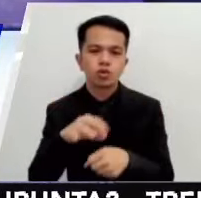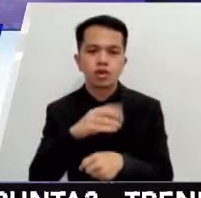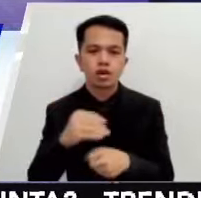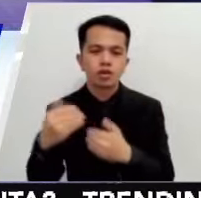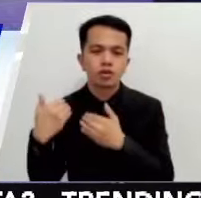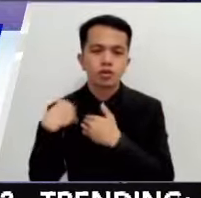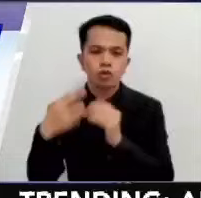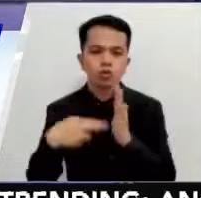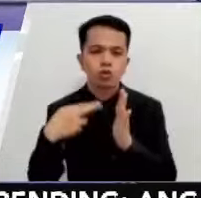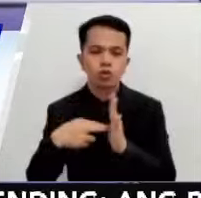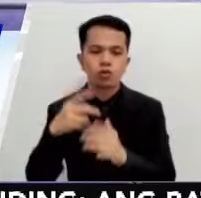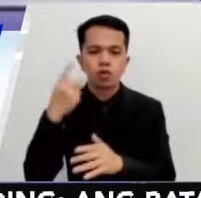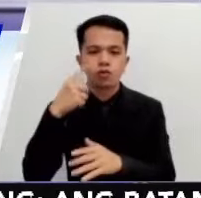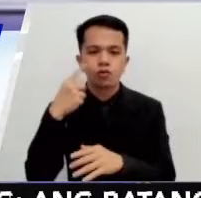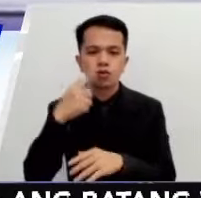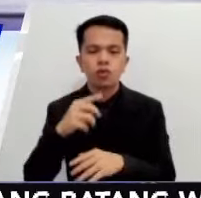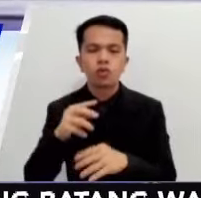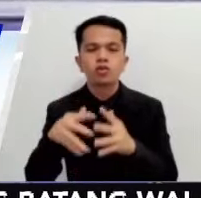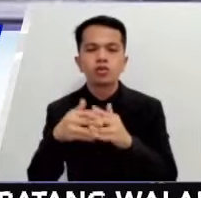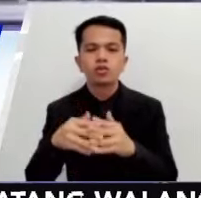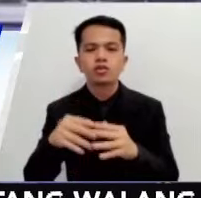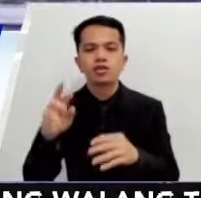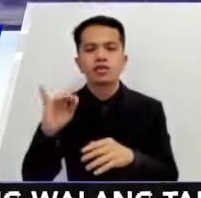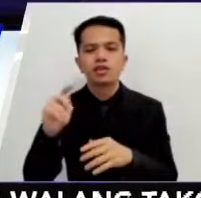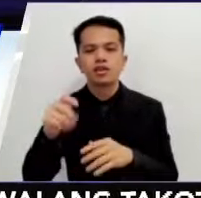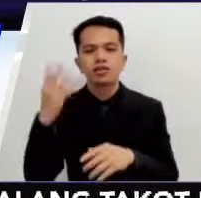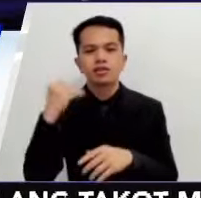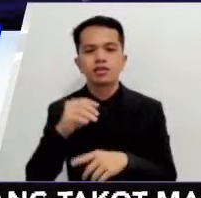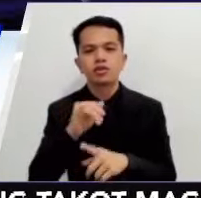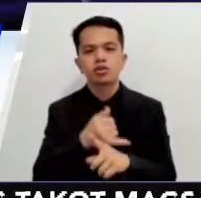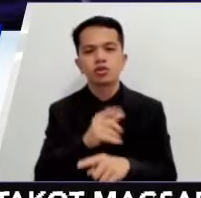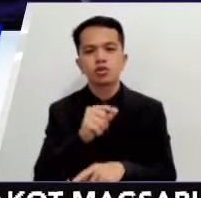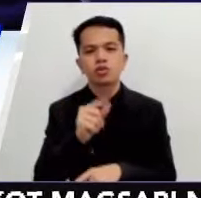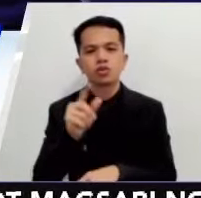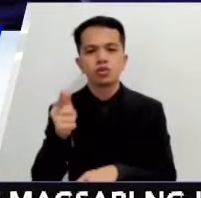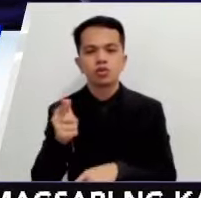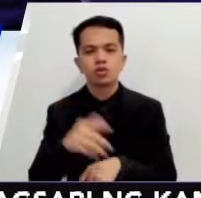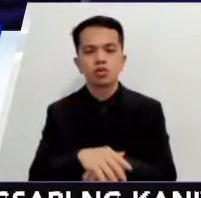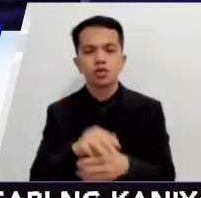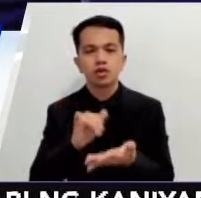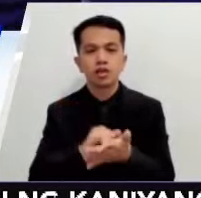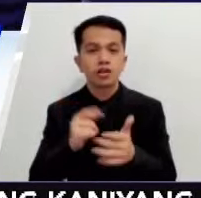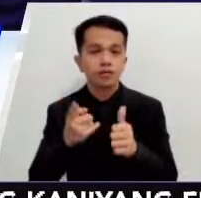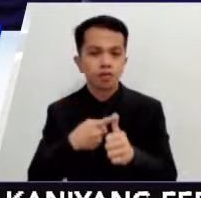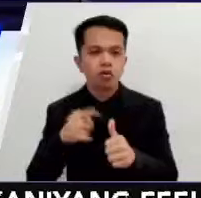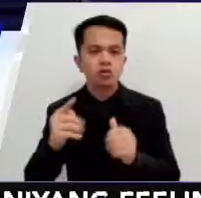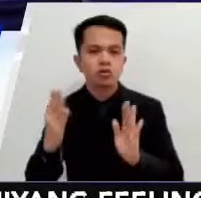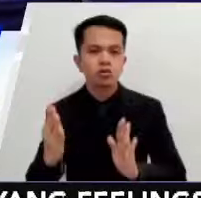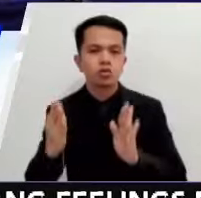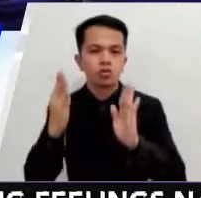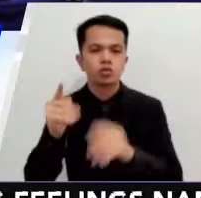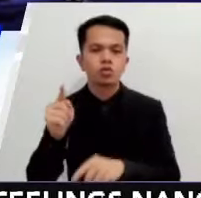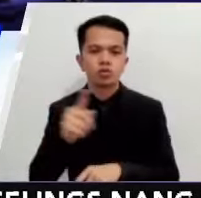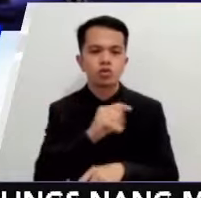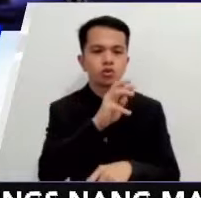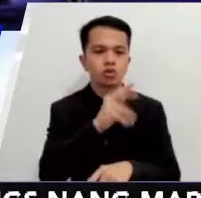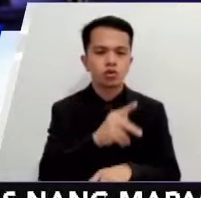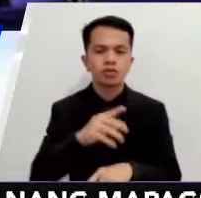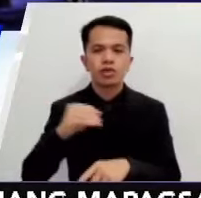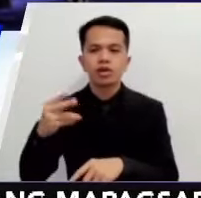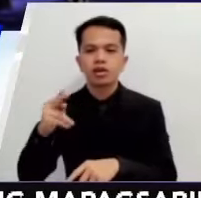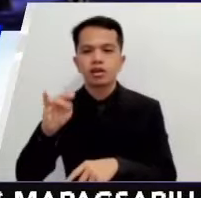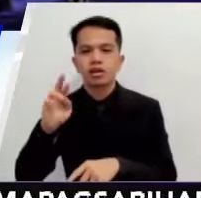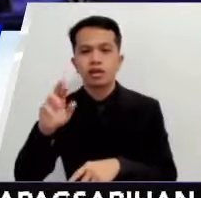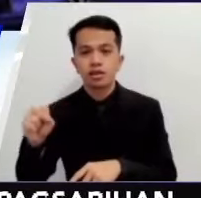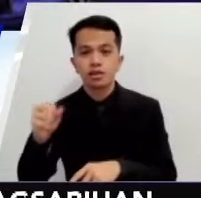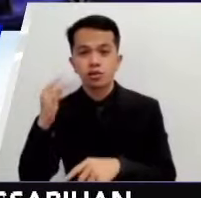sa U.S. Capitol riot noong January 2021. Itong unang beses na nagharap sa debate sina Trump at Harris matapos umatras